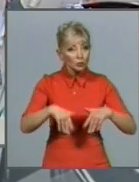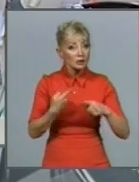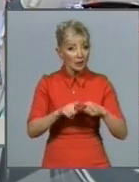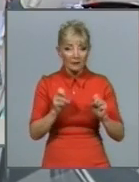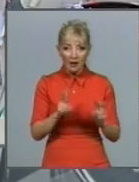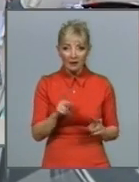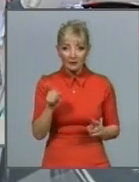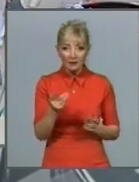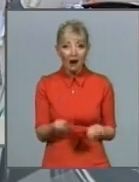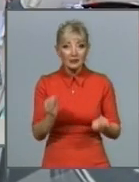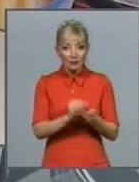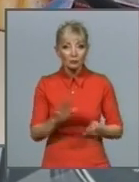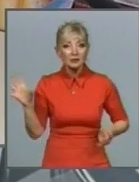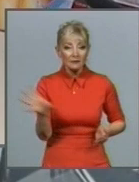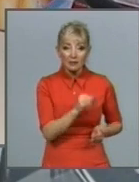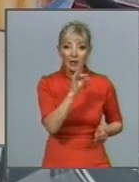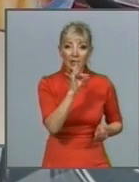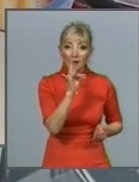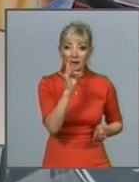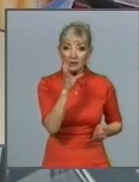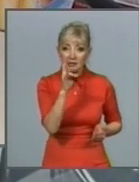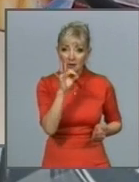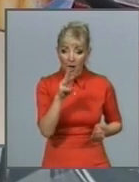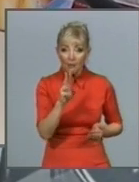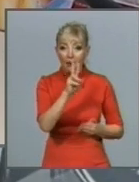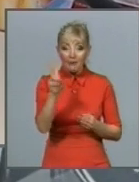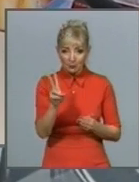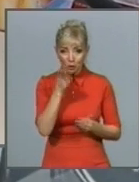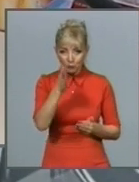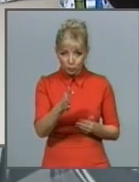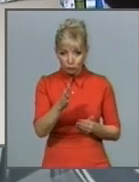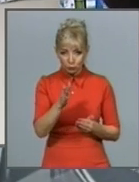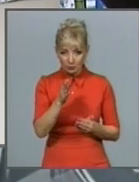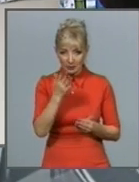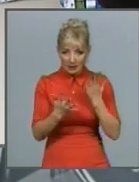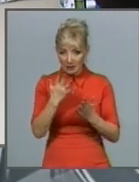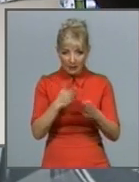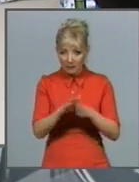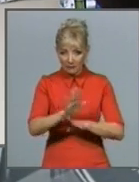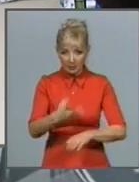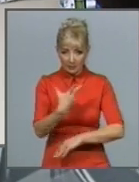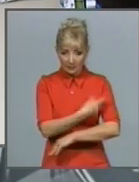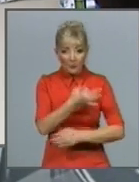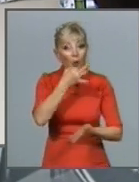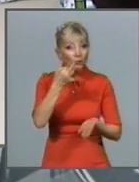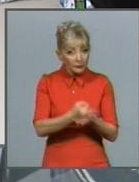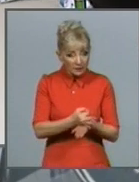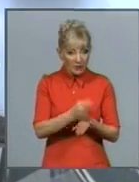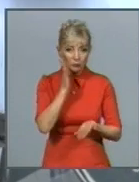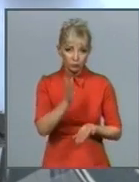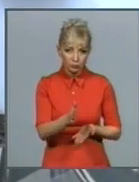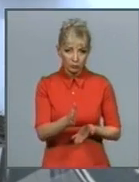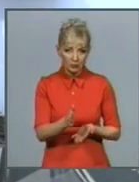їх ознайомлять з усіма ризиками, які існують через відсутність щеплення, відповідальність за можливі наслідки недуги буде